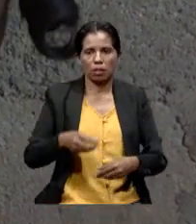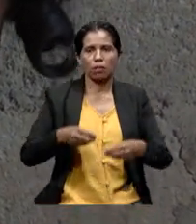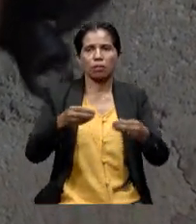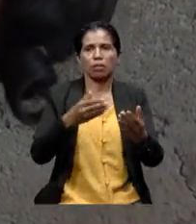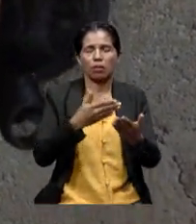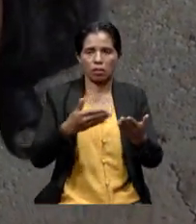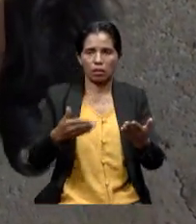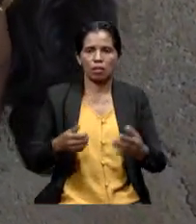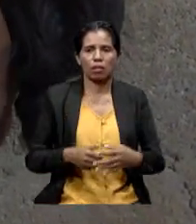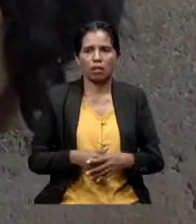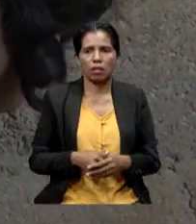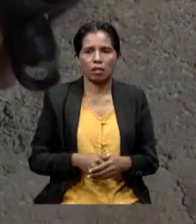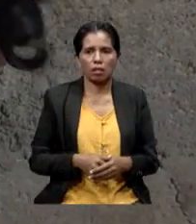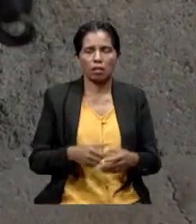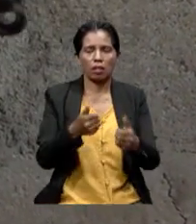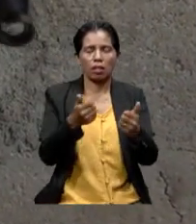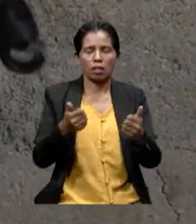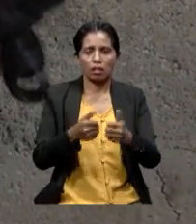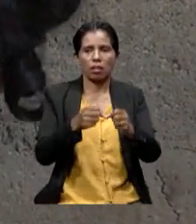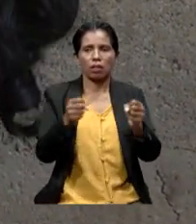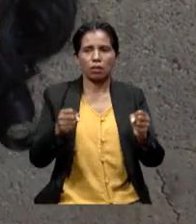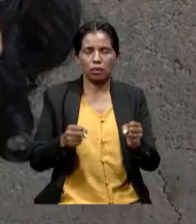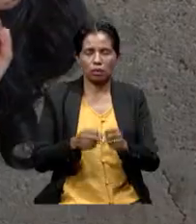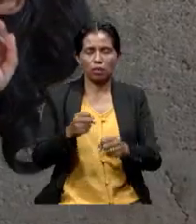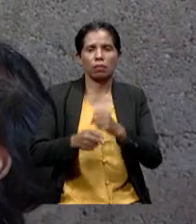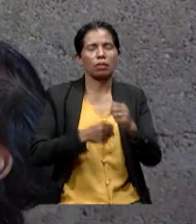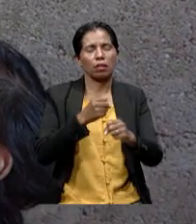ini bape susi anda ya sih suku sih ada itu nih sih jauh tuh